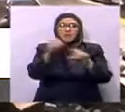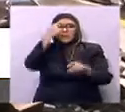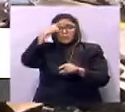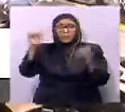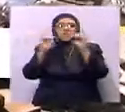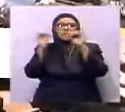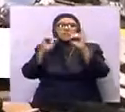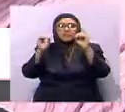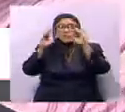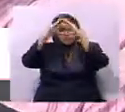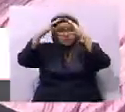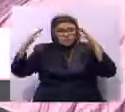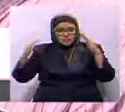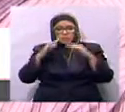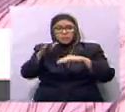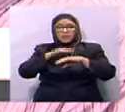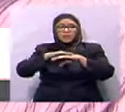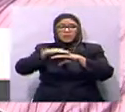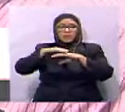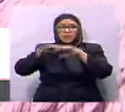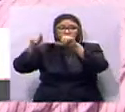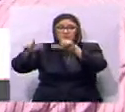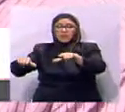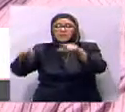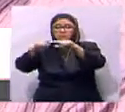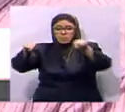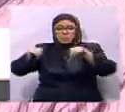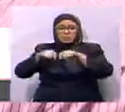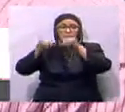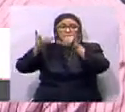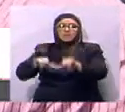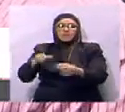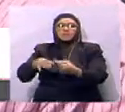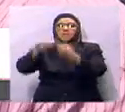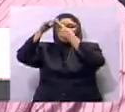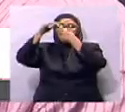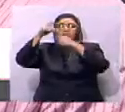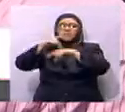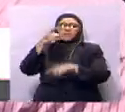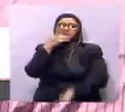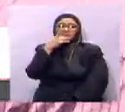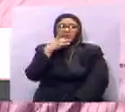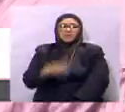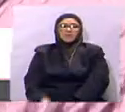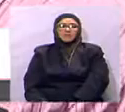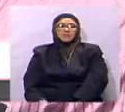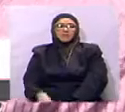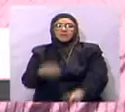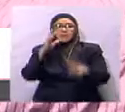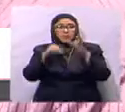akan ditempatkan di penempatan khas di Alostar. Yang berkeperluan untuk yang trauma tentang kebakaran, kita memang sedialah